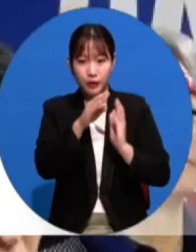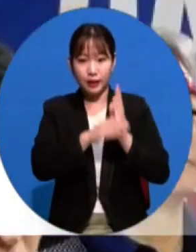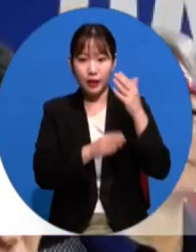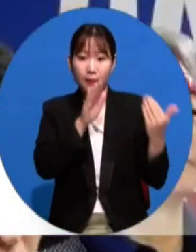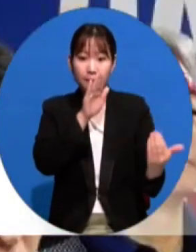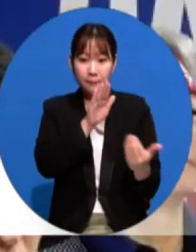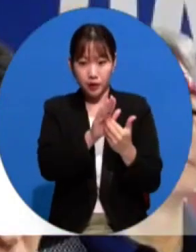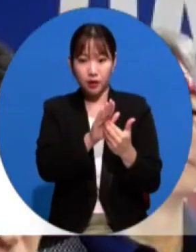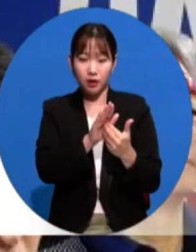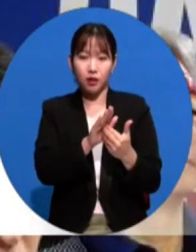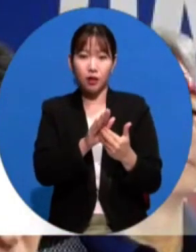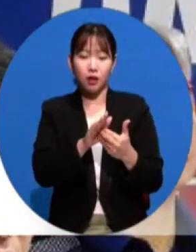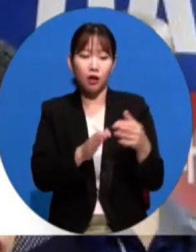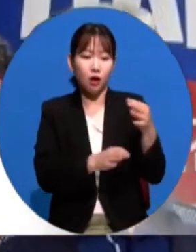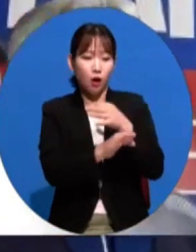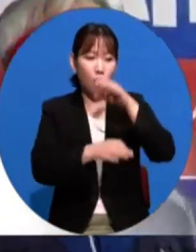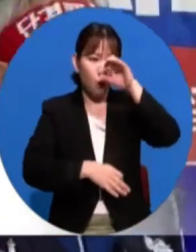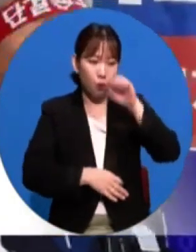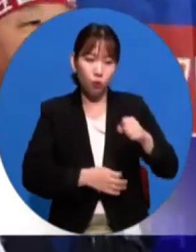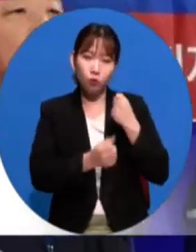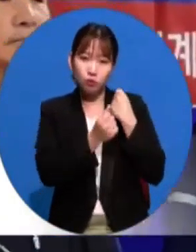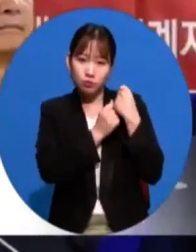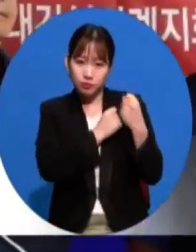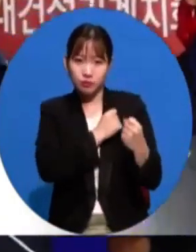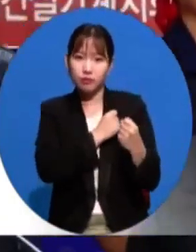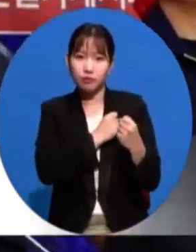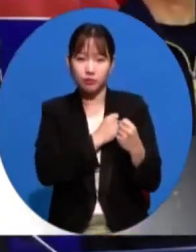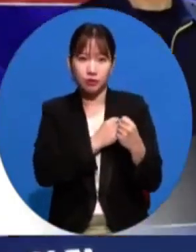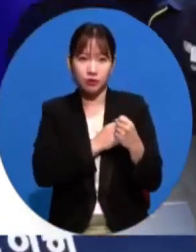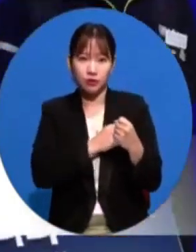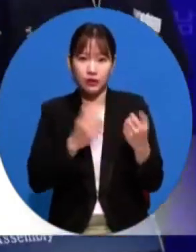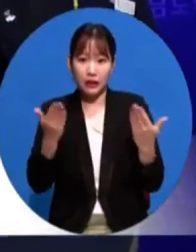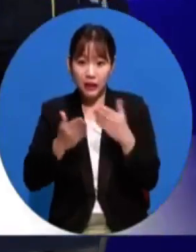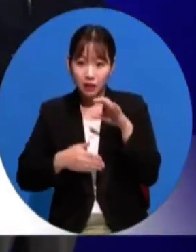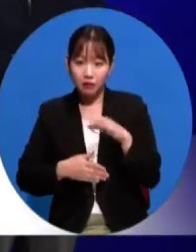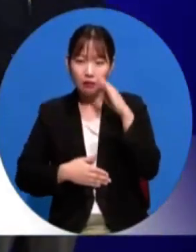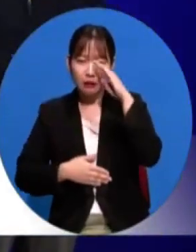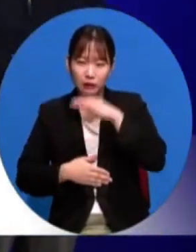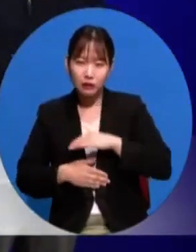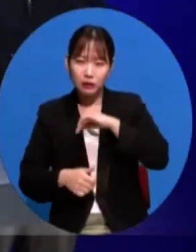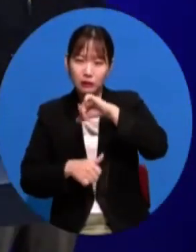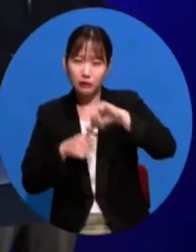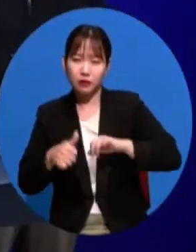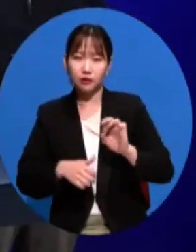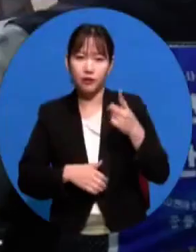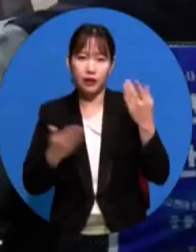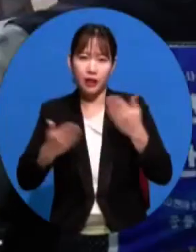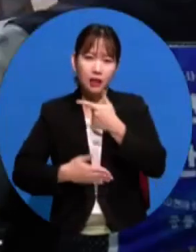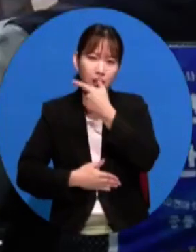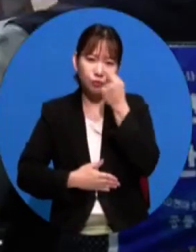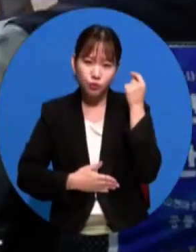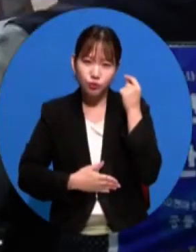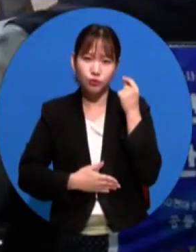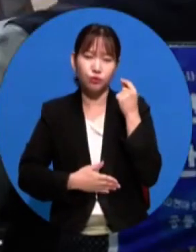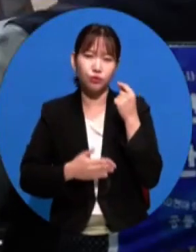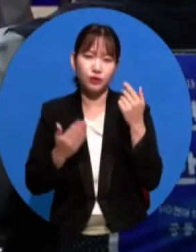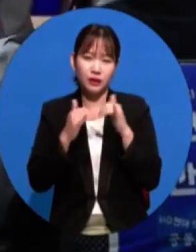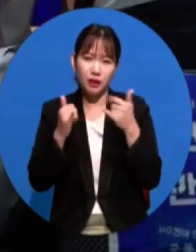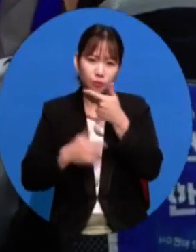이상을 달성하는 등 호황을 누리고 있으면서도 현장에서는 열악한 처우로 인한 노동력 부족으로